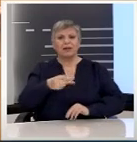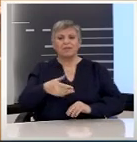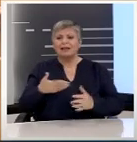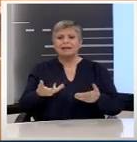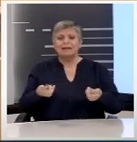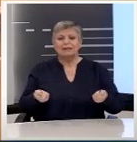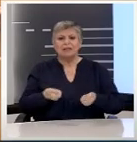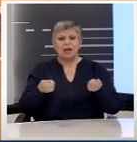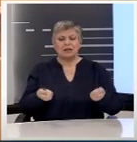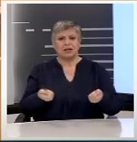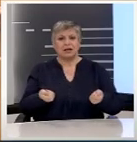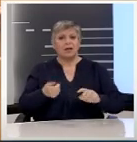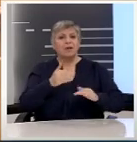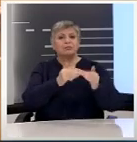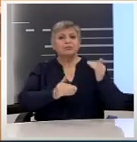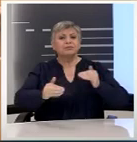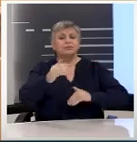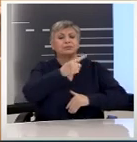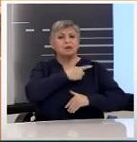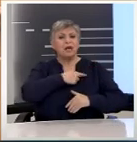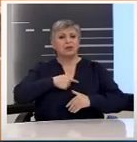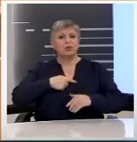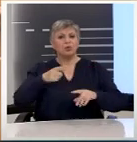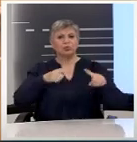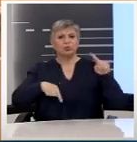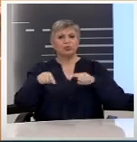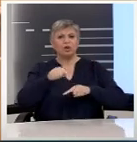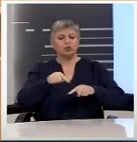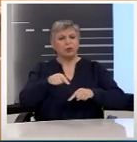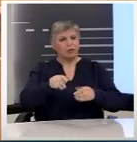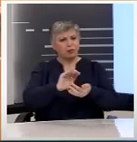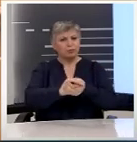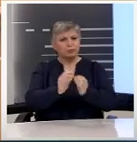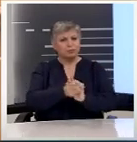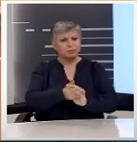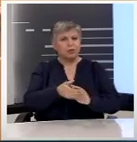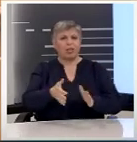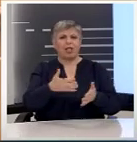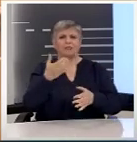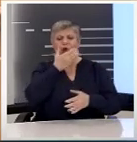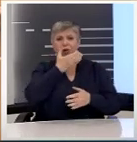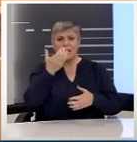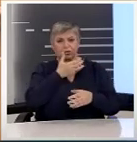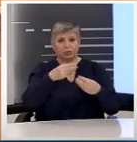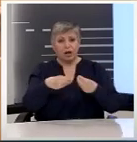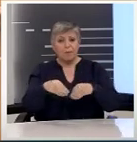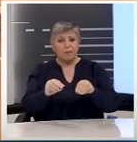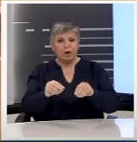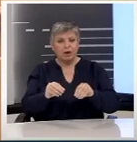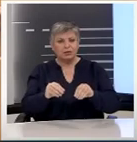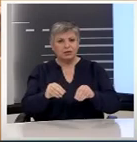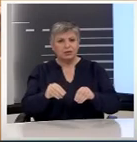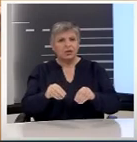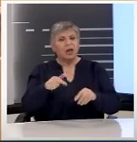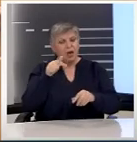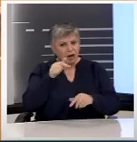είναι ο επικεφαλής αυτού του κυκλώματος, αυτό τέλος πάντων να διευκρινιστεί. Γι' αυτό τον κατηγορείτε. Ή